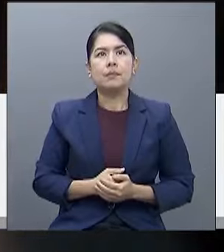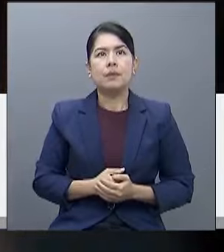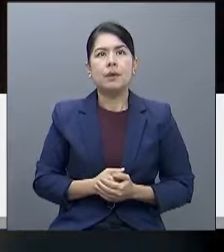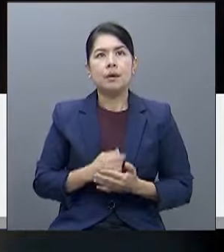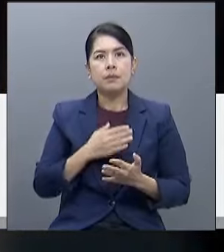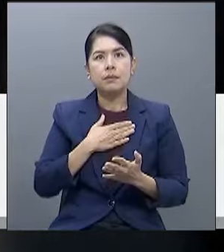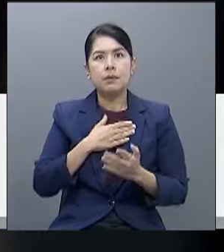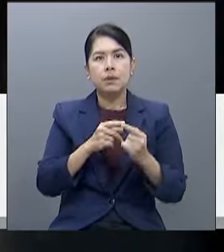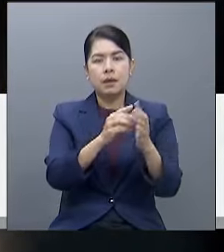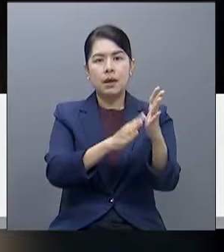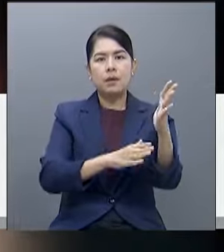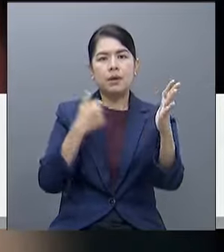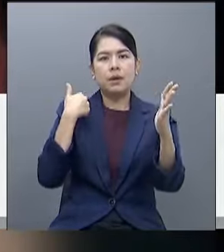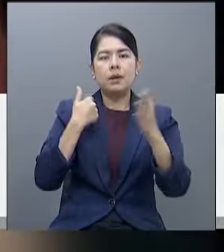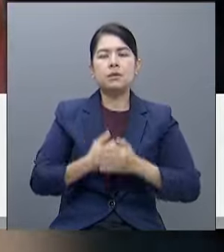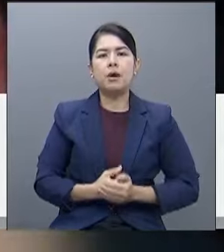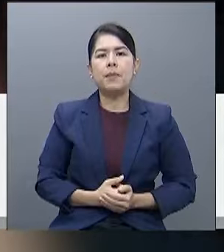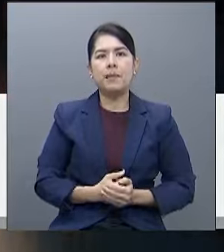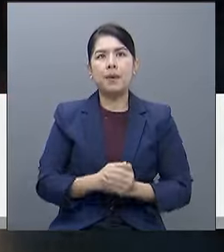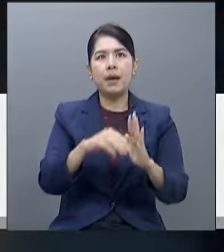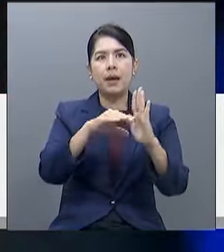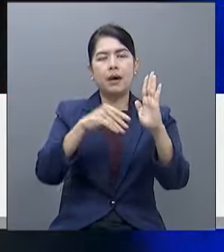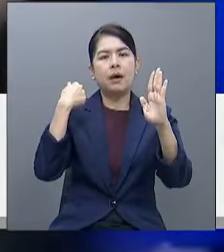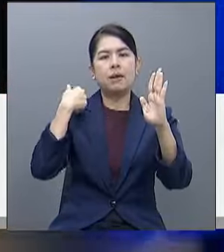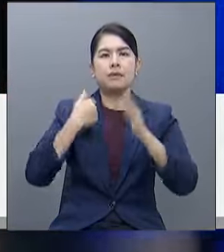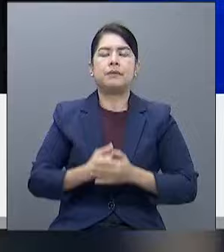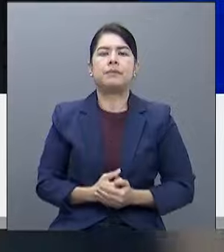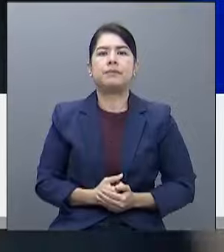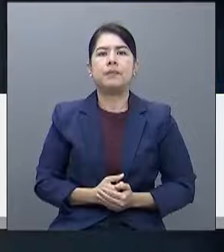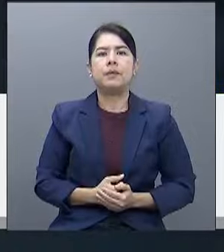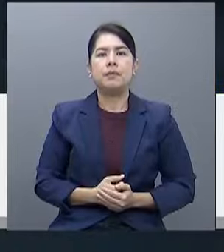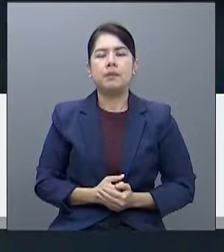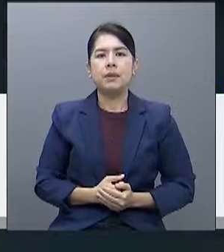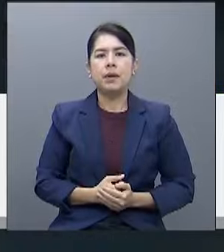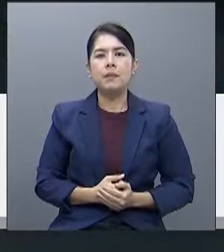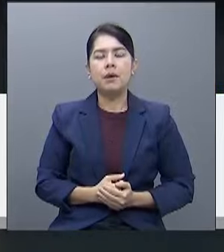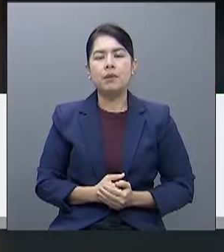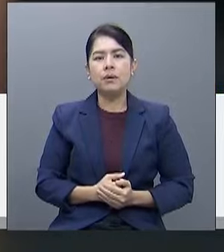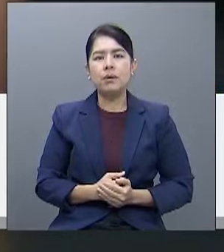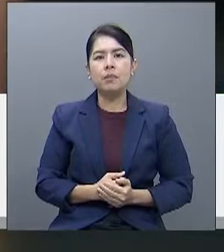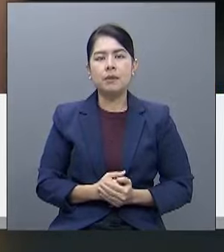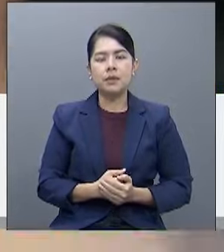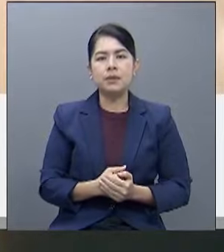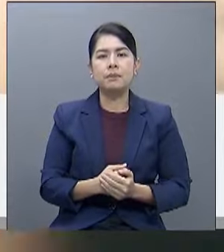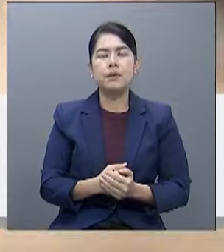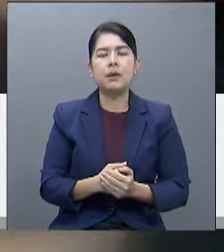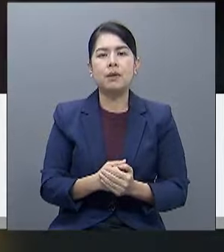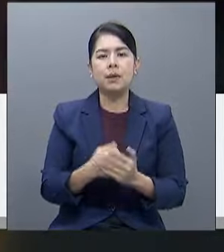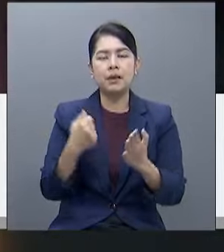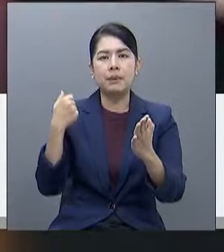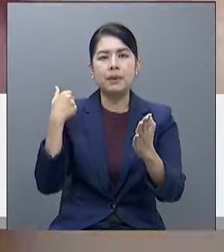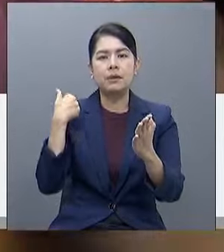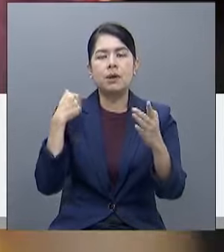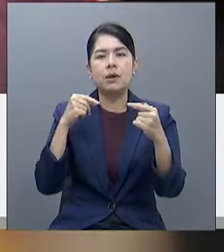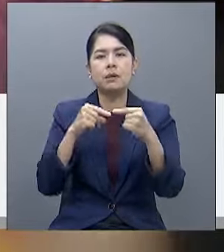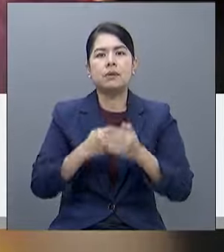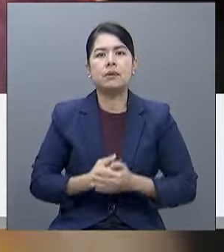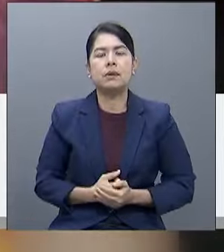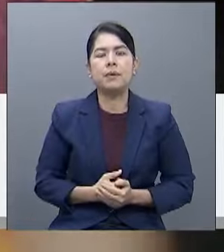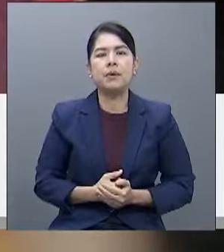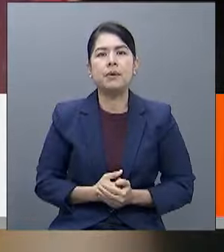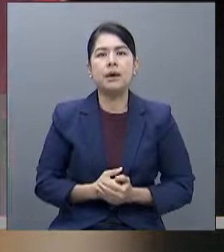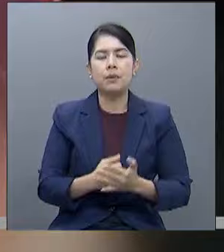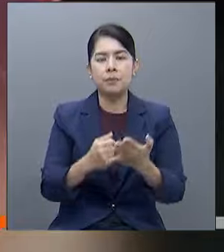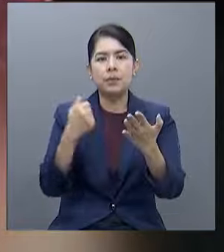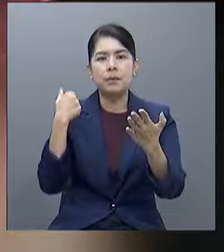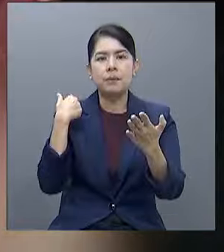ขาก็ไปใส่เสาไฟฟ้าตรงนู้นแล้วมันก็ล้มลากเสาไฟหมดเลย ลักษณะการขับเขาเป็นยังไงอะพี่ ฉลับซ้ายมาตลอดพี่ไม่รู้ว่าเมา